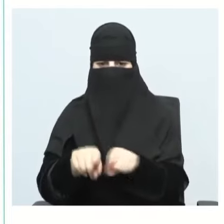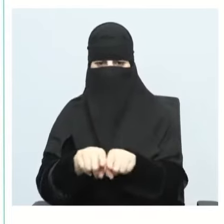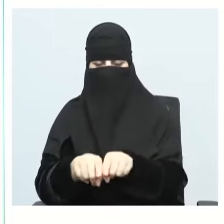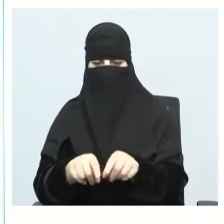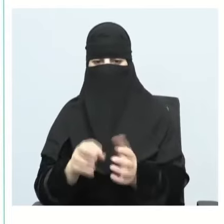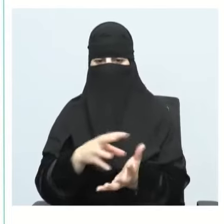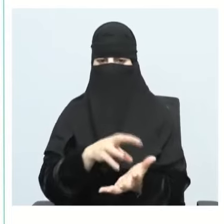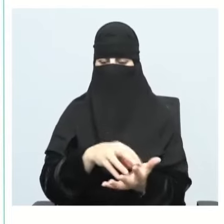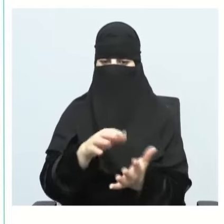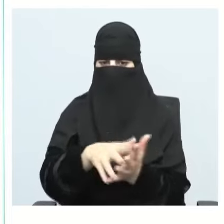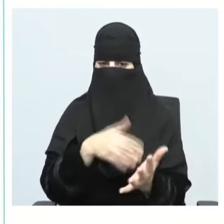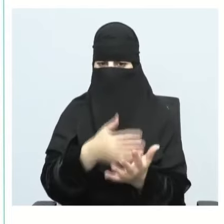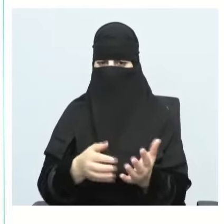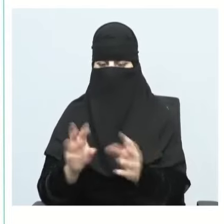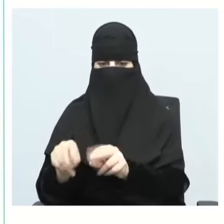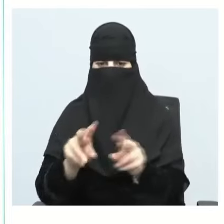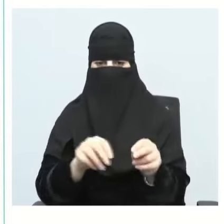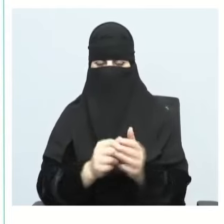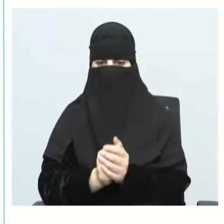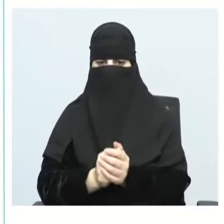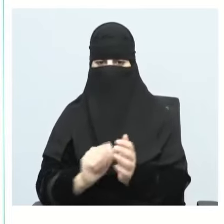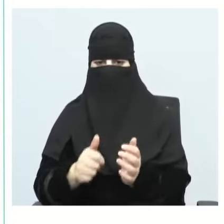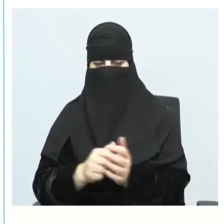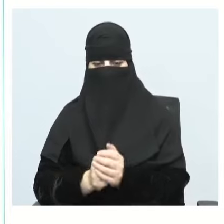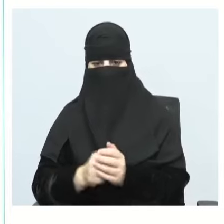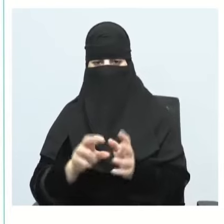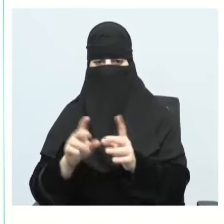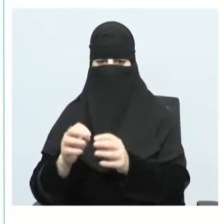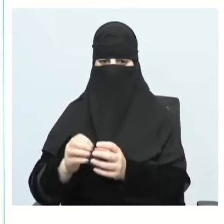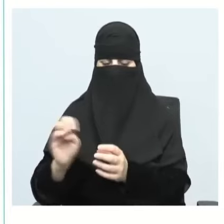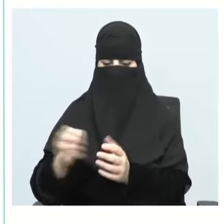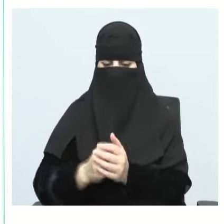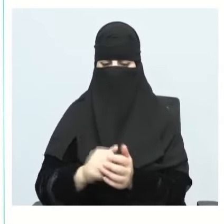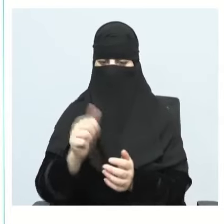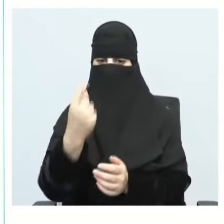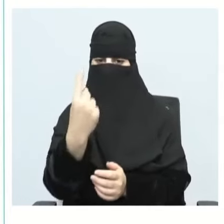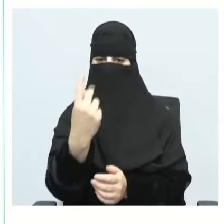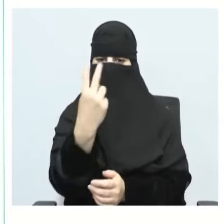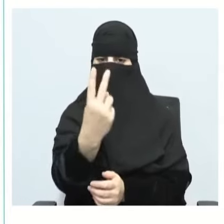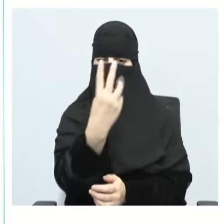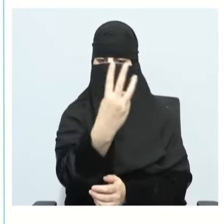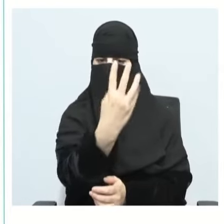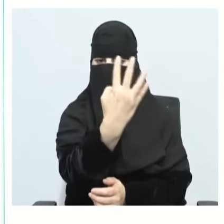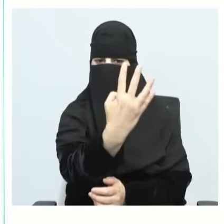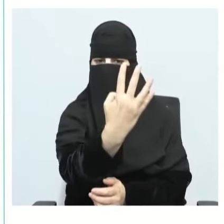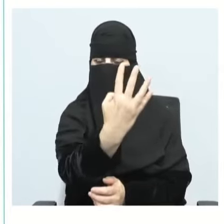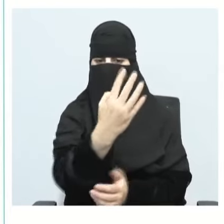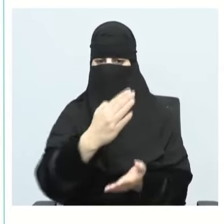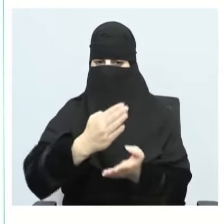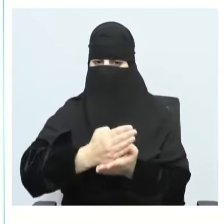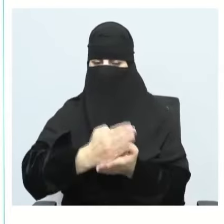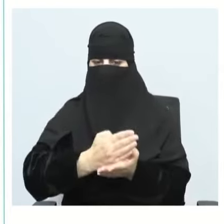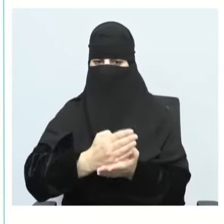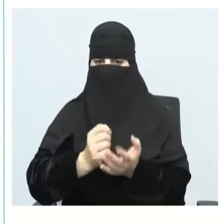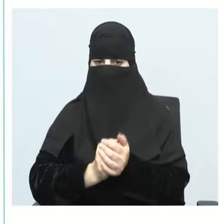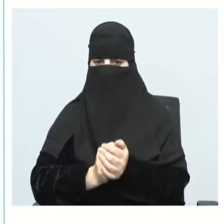مشابهه طيب لا نقرا الصور تستعمله شركه الارقام 1 2 3 4 في بطاقات الهويه